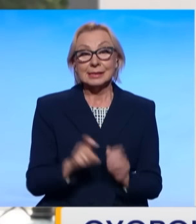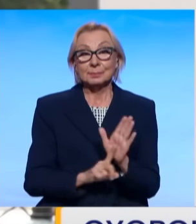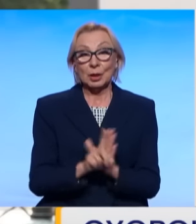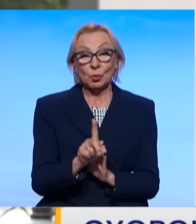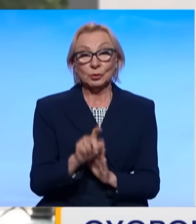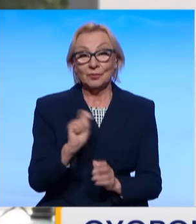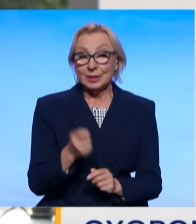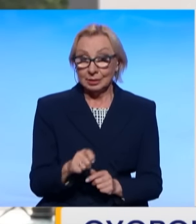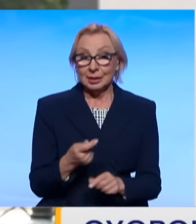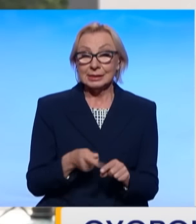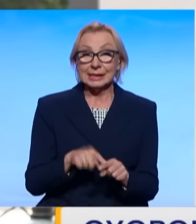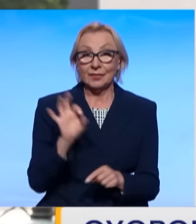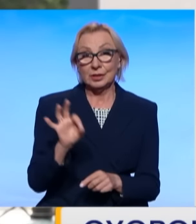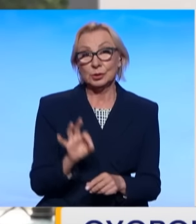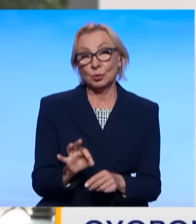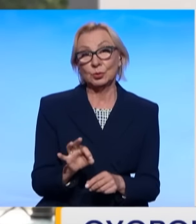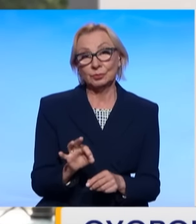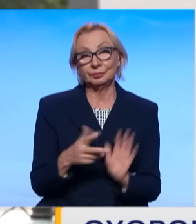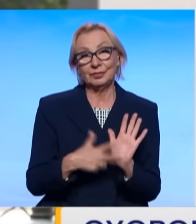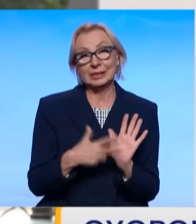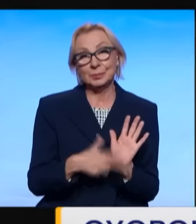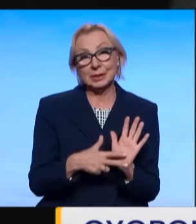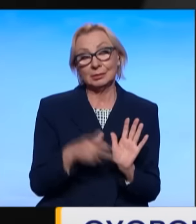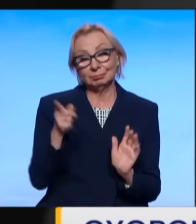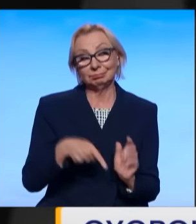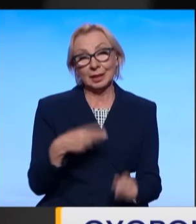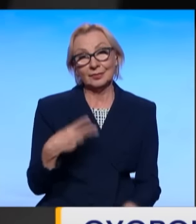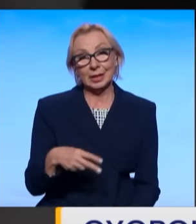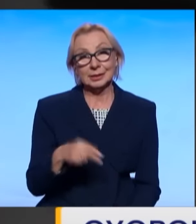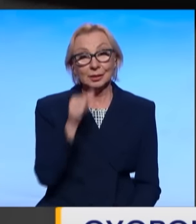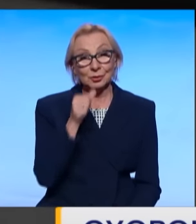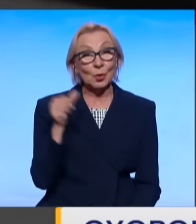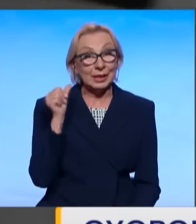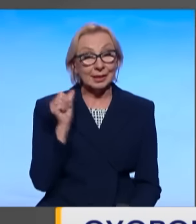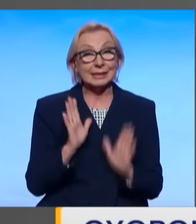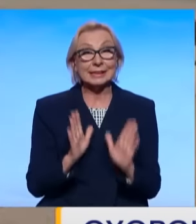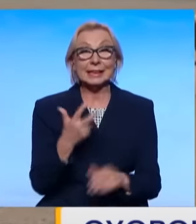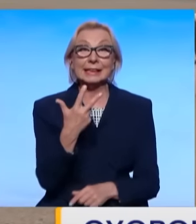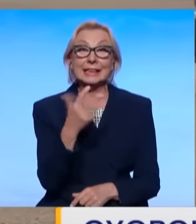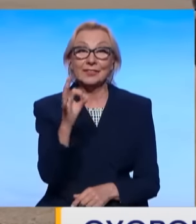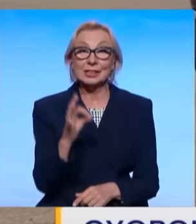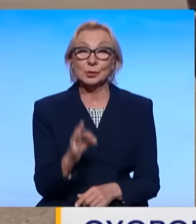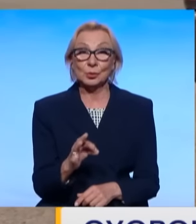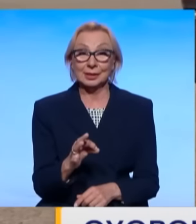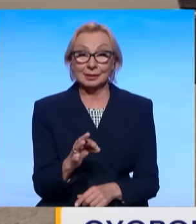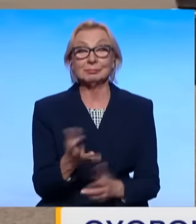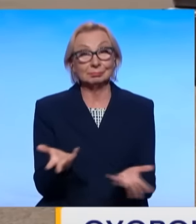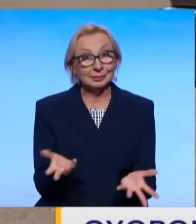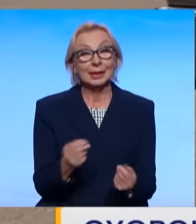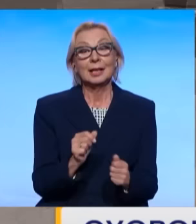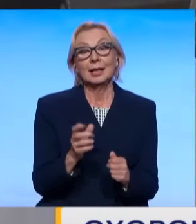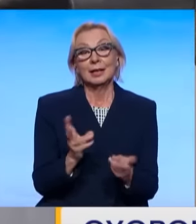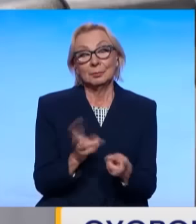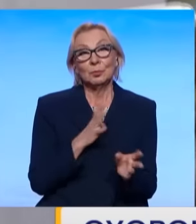війни так, цей відсоток став десь 80 на 20. Торік, кажуть у міськраді, тільки 3% роботодавців стикалися